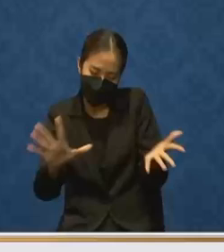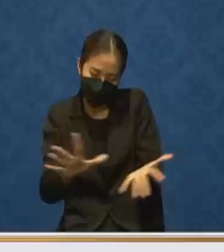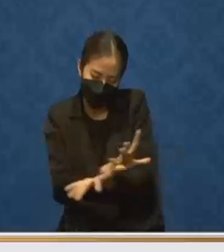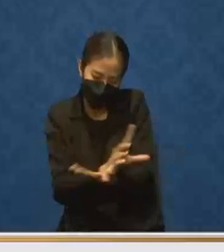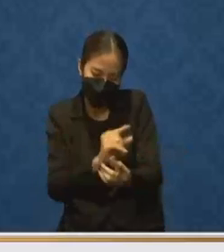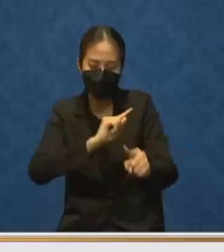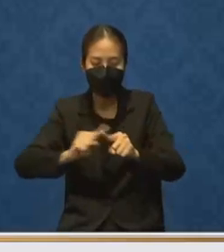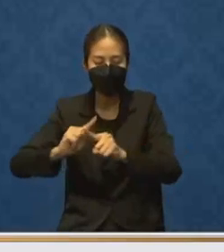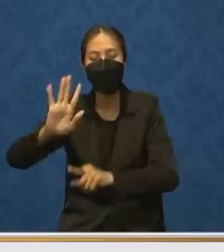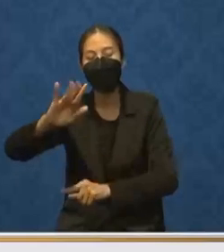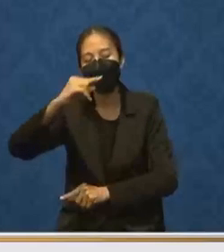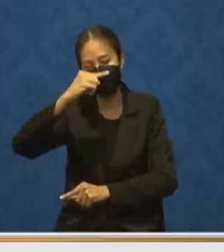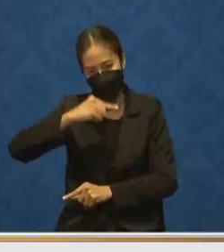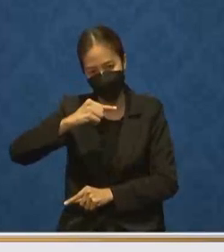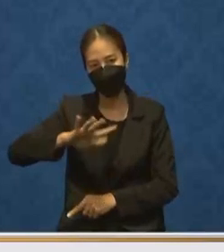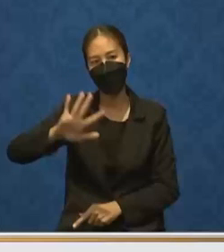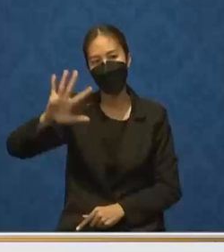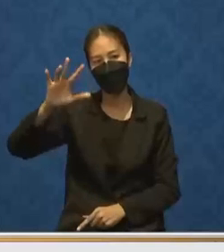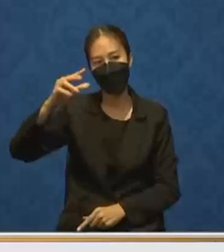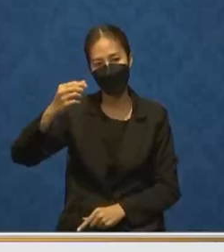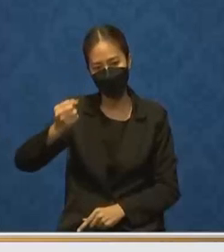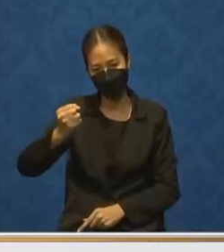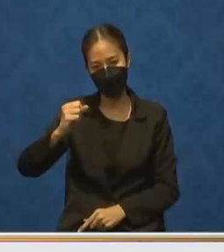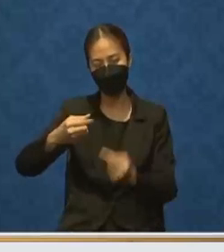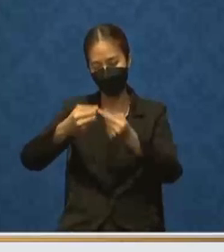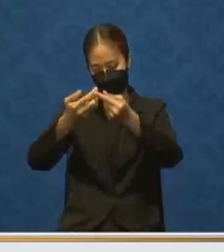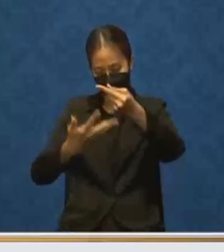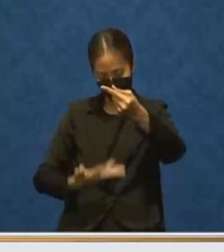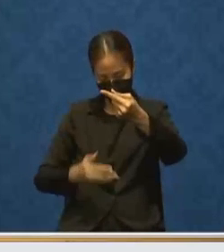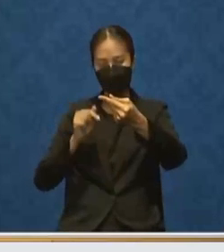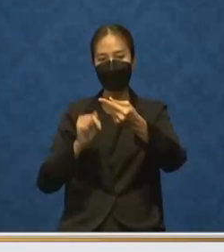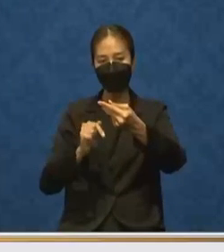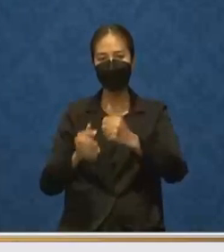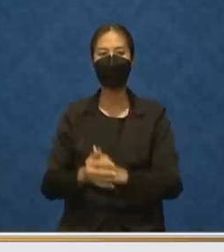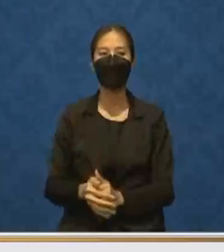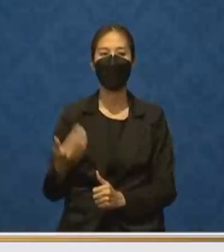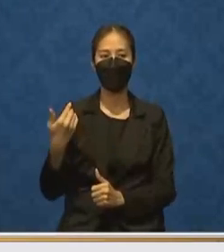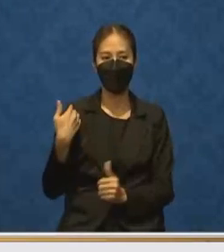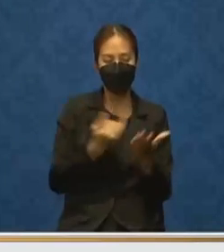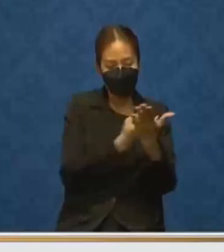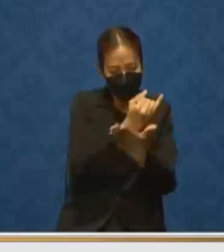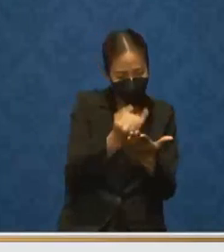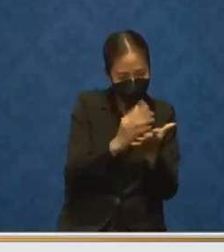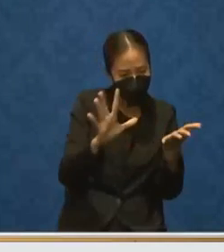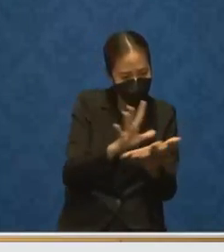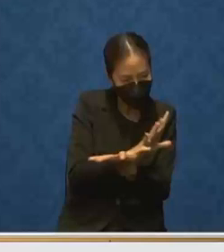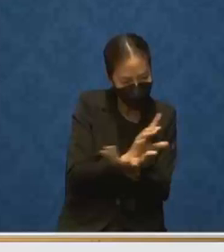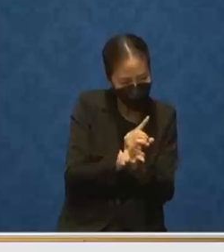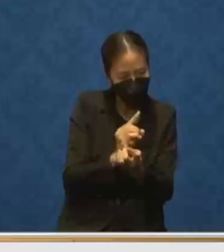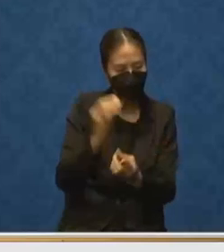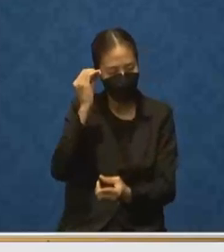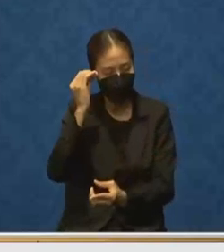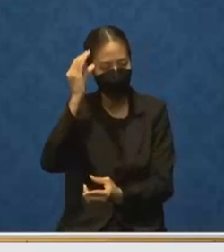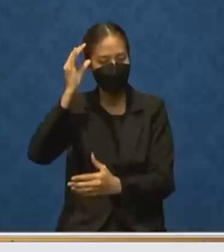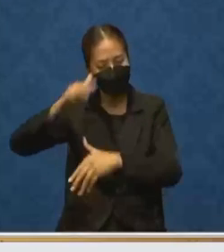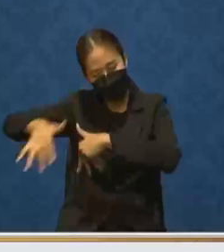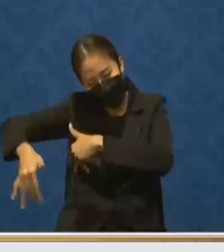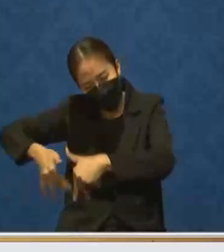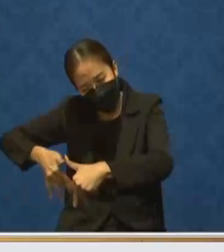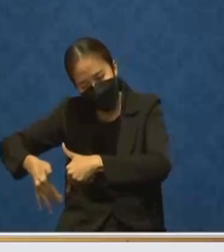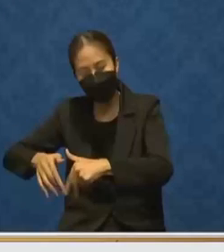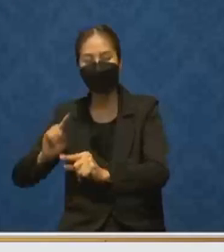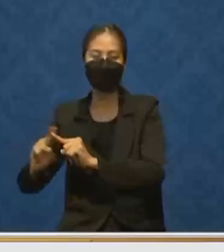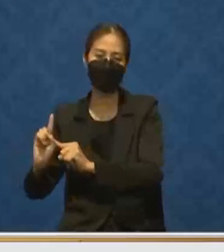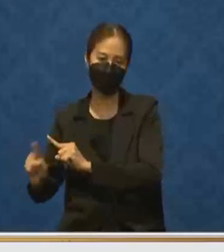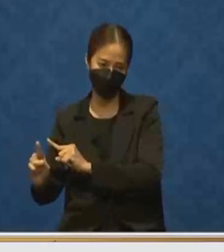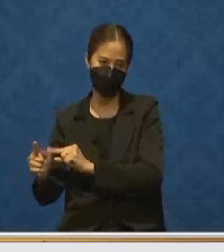า 590,000 รายการพัฒนาสืบสานมรดกทางศิลปะวัฒนธรรมภูมิปัญญาท้องถิ่นรวมทั้งน้อมนำหลัก